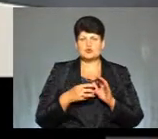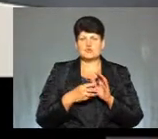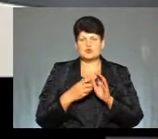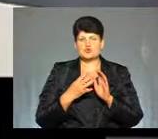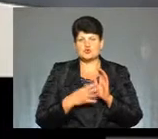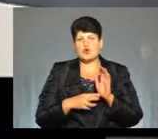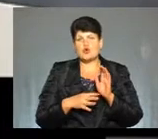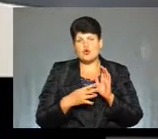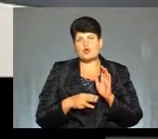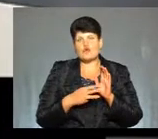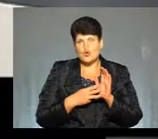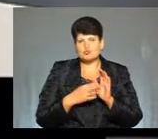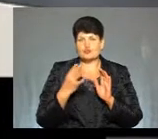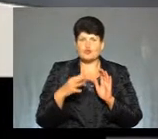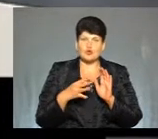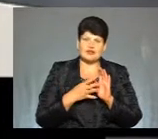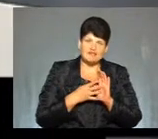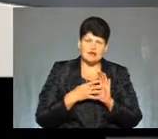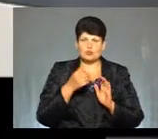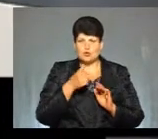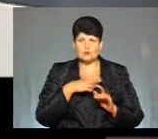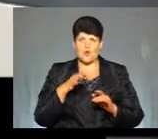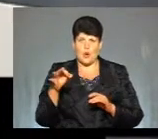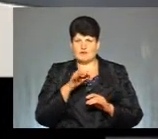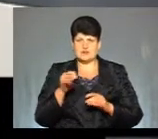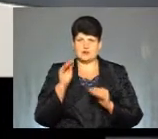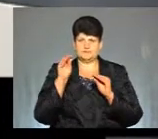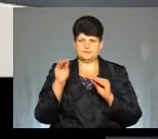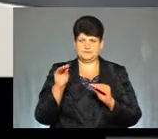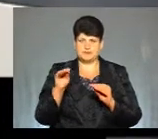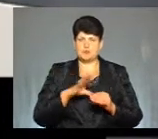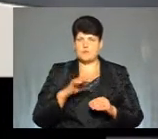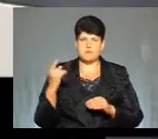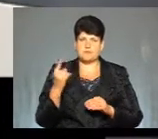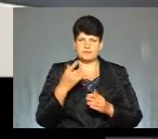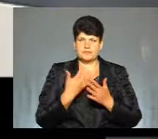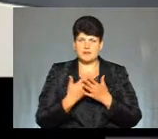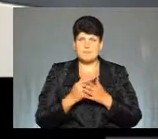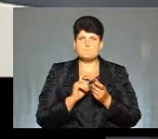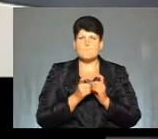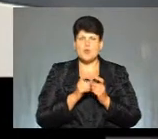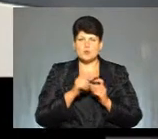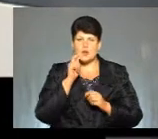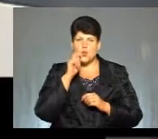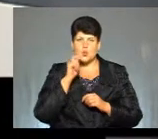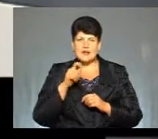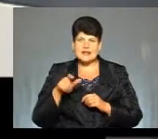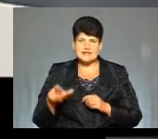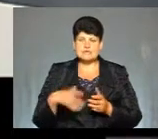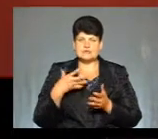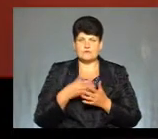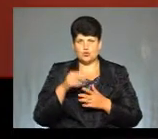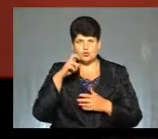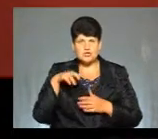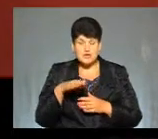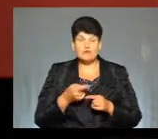1848-49 році він був вивішений вперше офіційно і став певним символом боротьби українців за власну державу. От